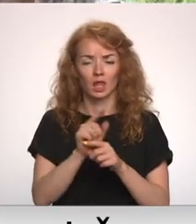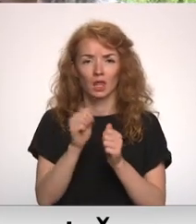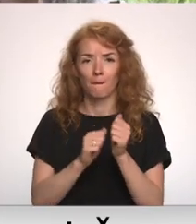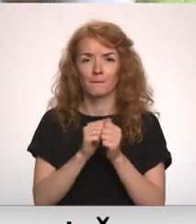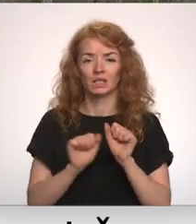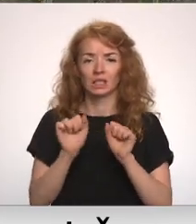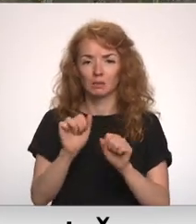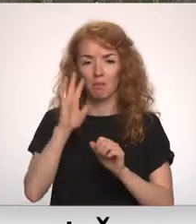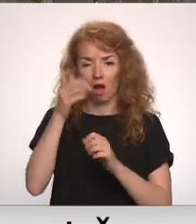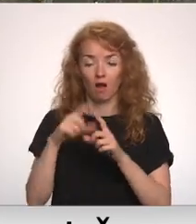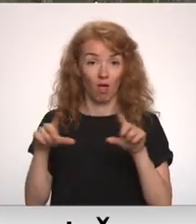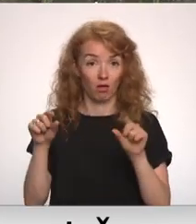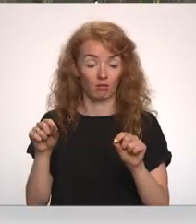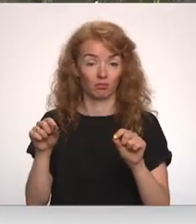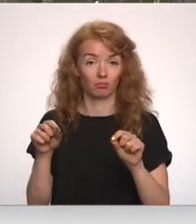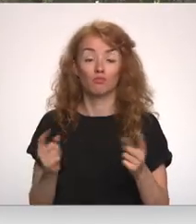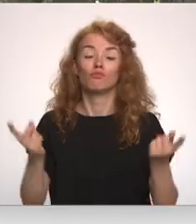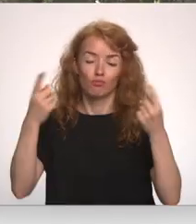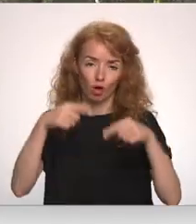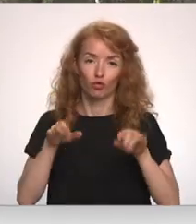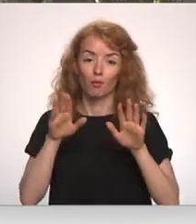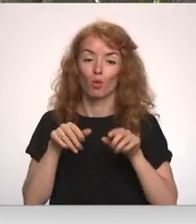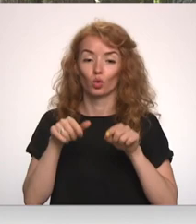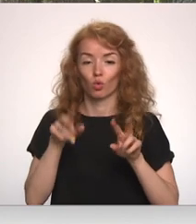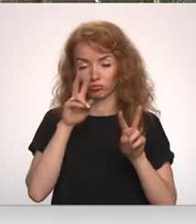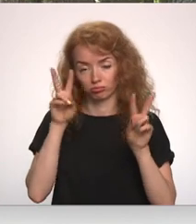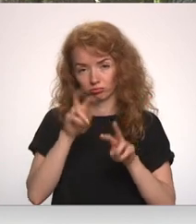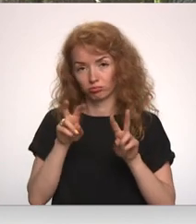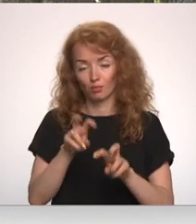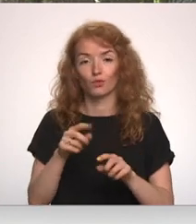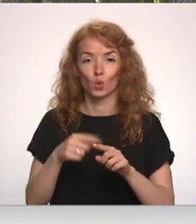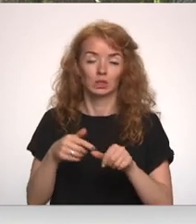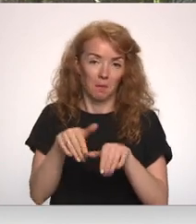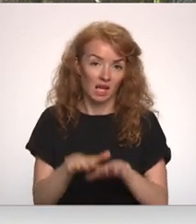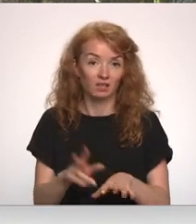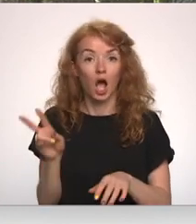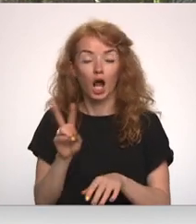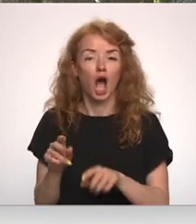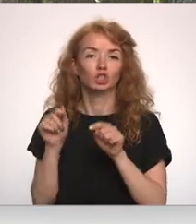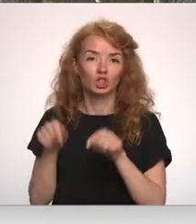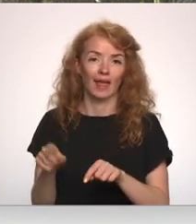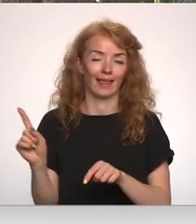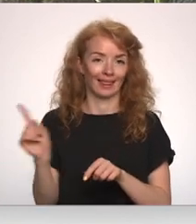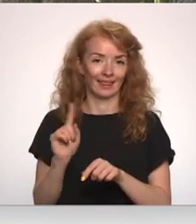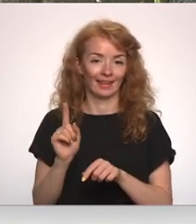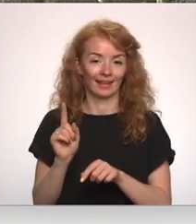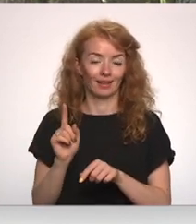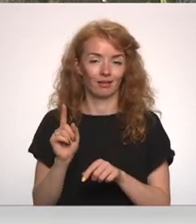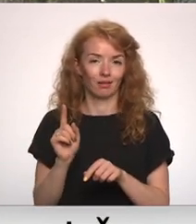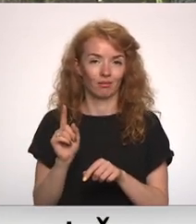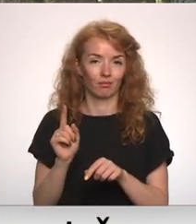pārvaldē. Un šobrīd par to arī tiek skatīts un spriest, kas te šeit ir no tās, kas šeit